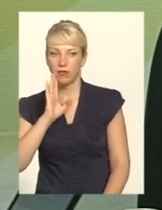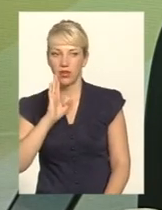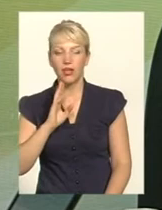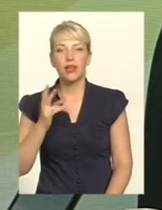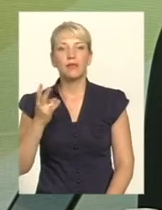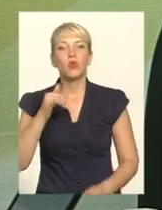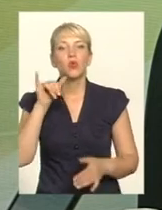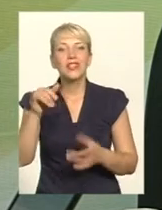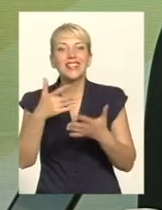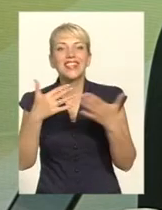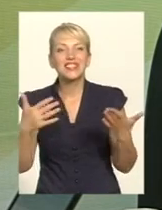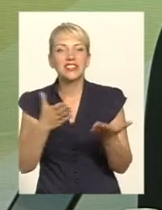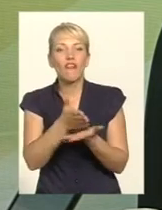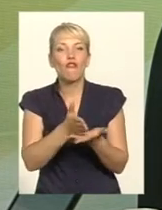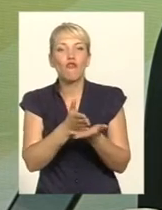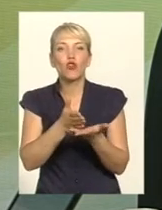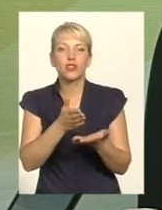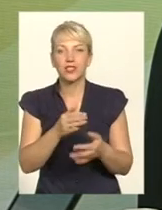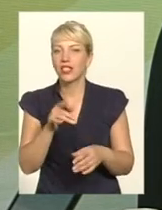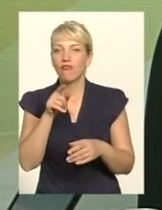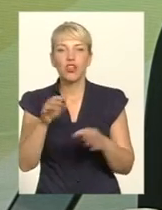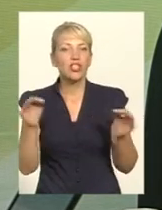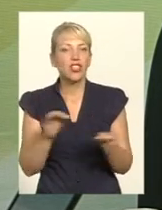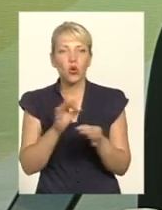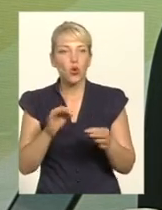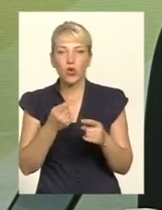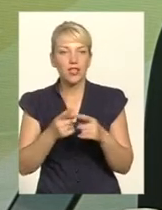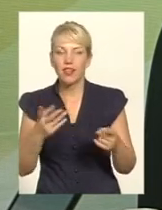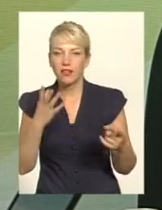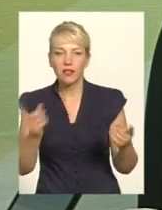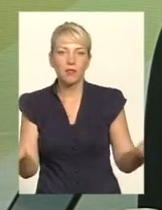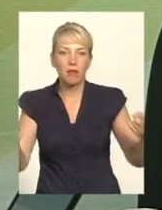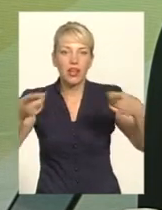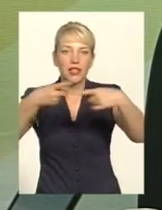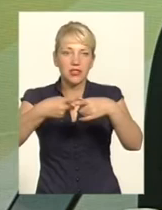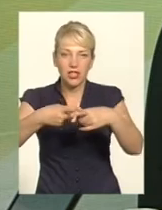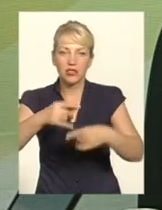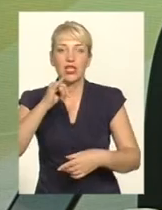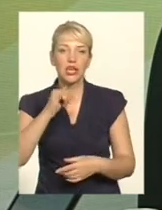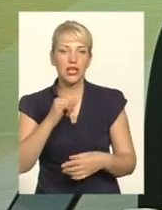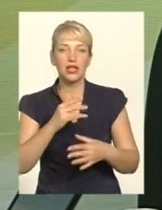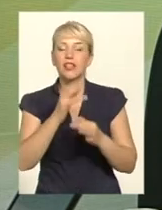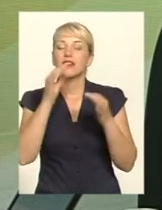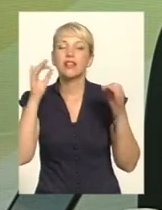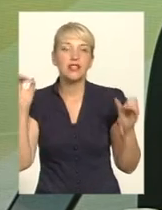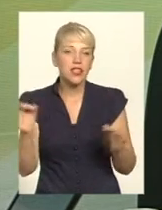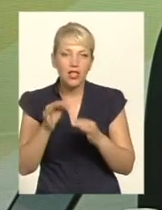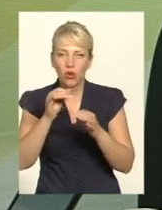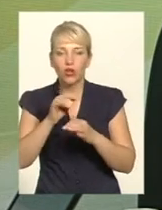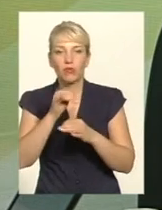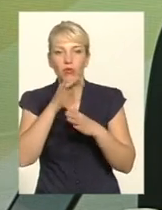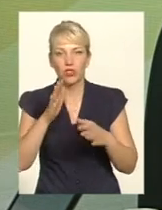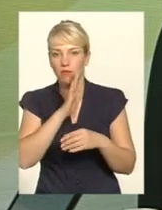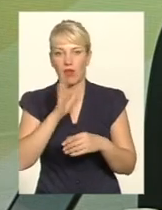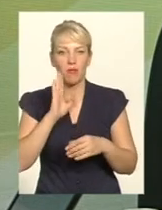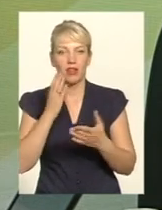зараз мене чує. Вони ніколи ці функції не пересікаються. І не може мама ніколи, яка б вона хороша не була, яка б вона